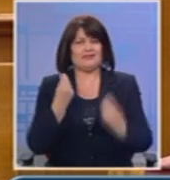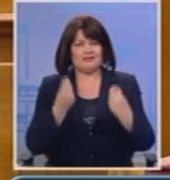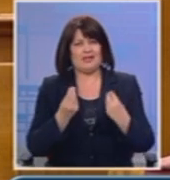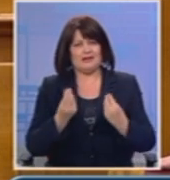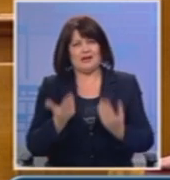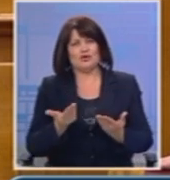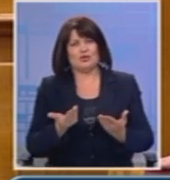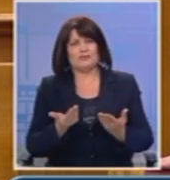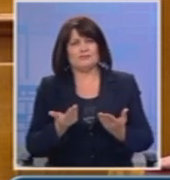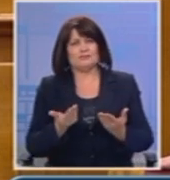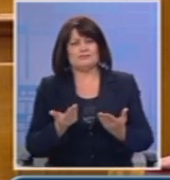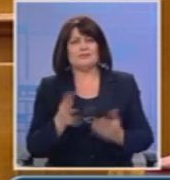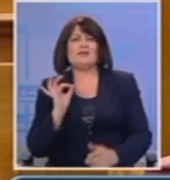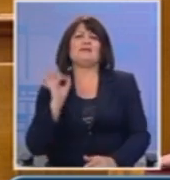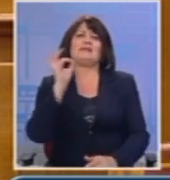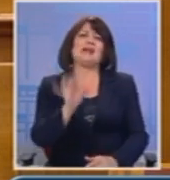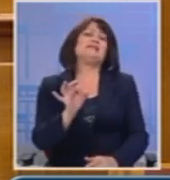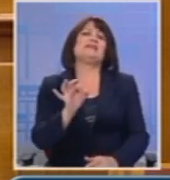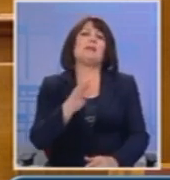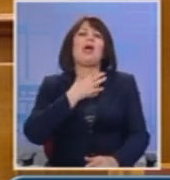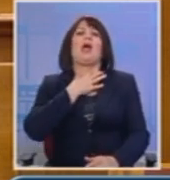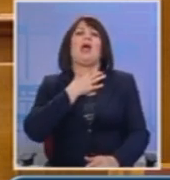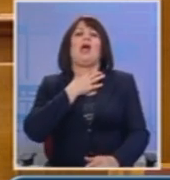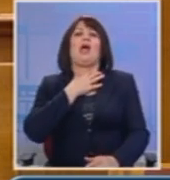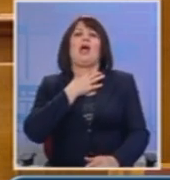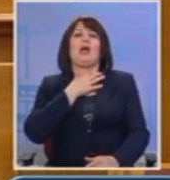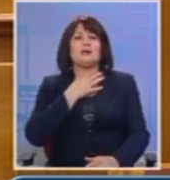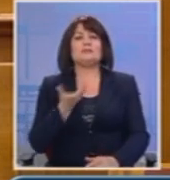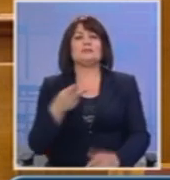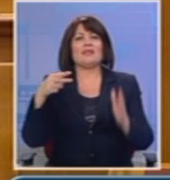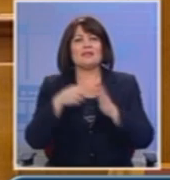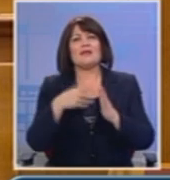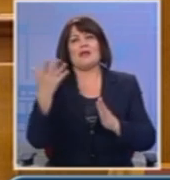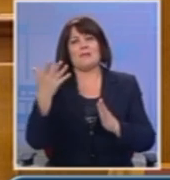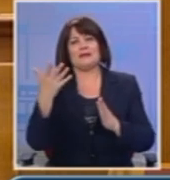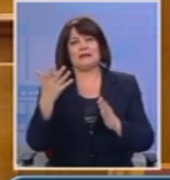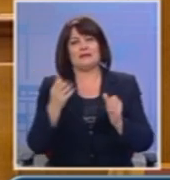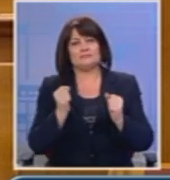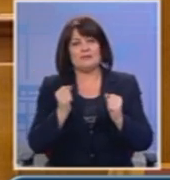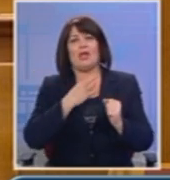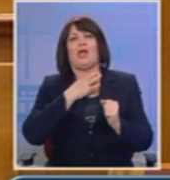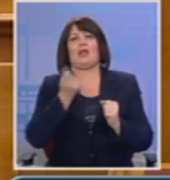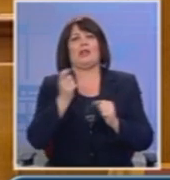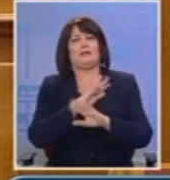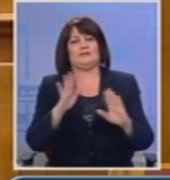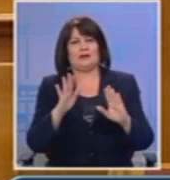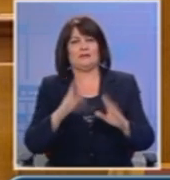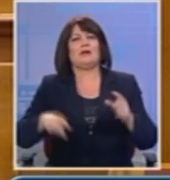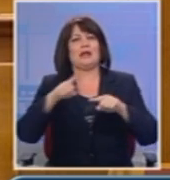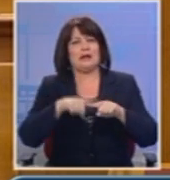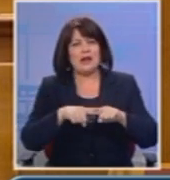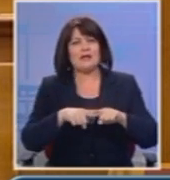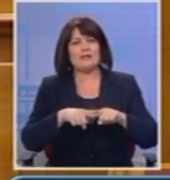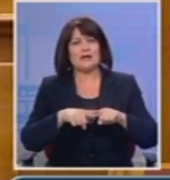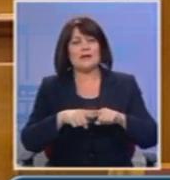δυνατόν βρισκόμαστε σε πιστωτική ασφυξία πότε νέτη 2015 με τη χώρα